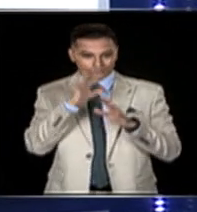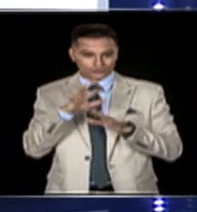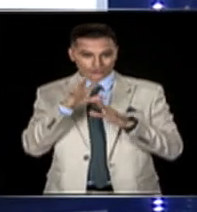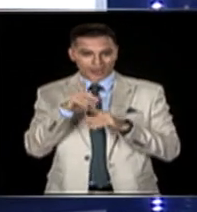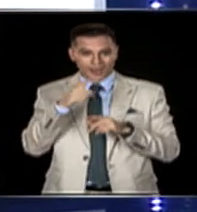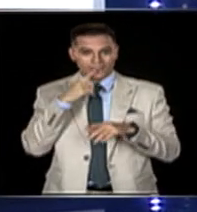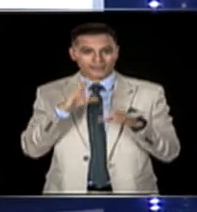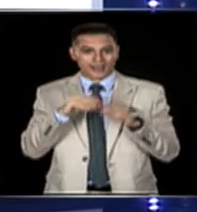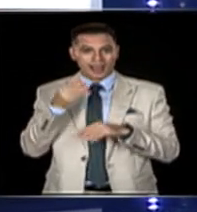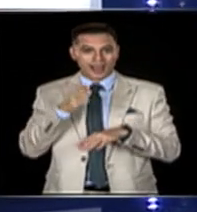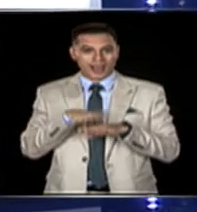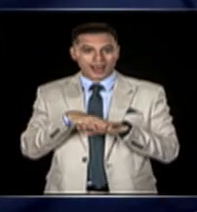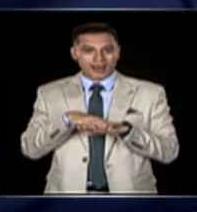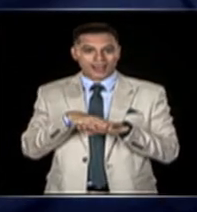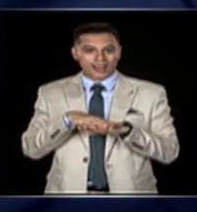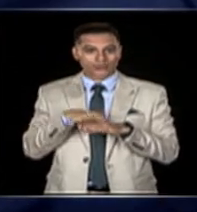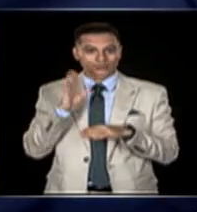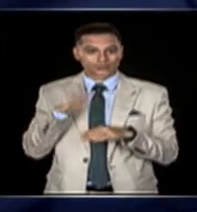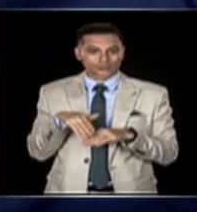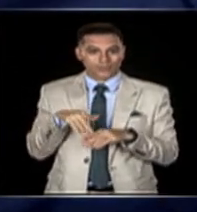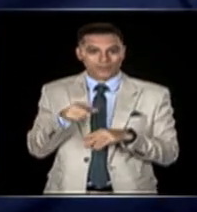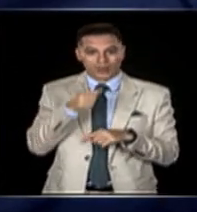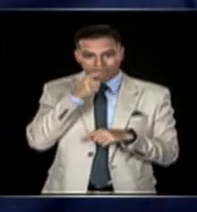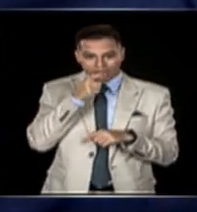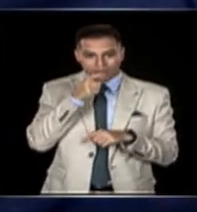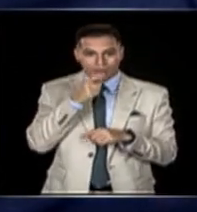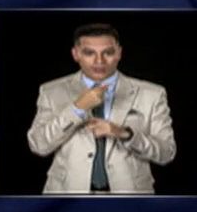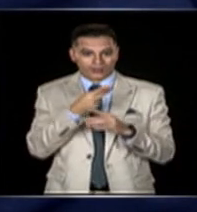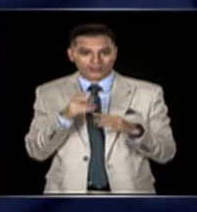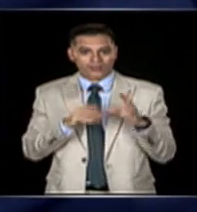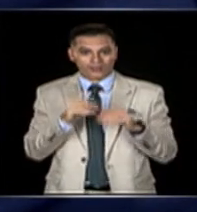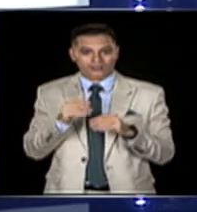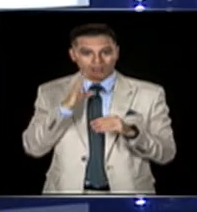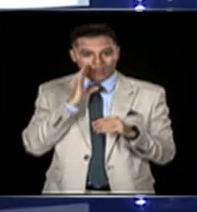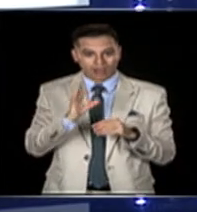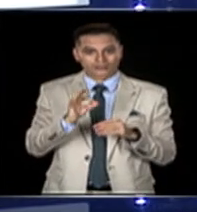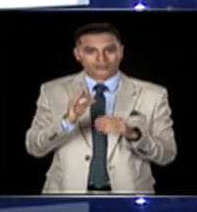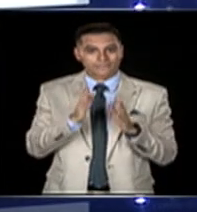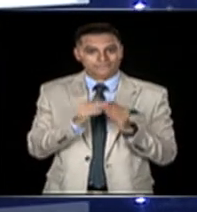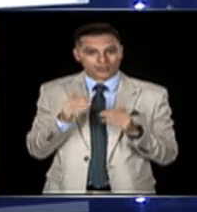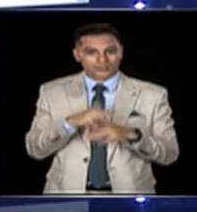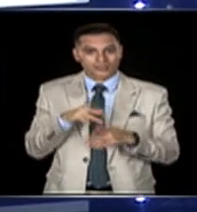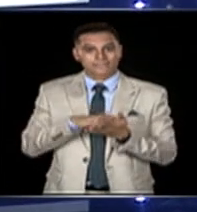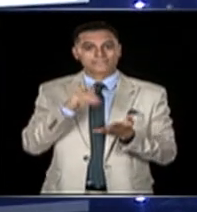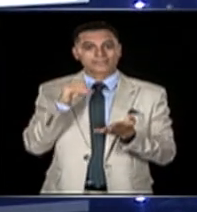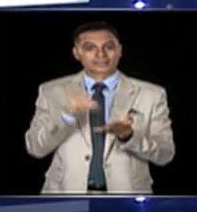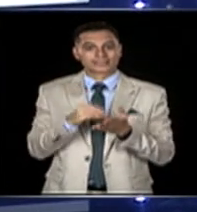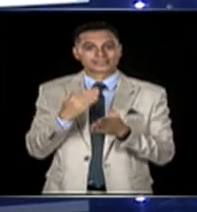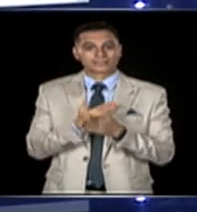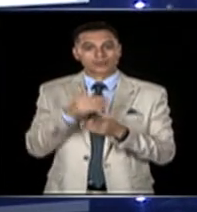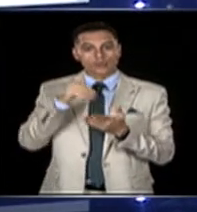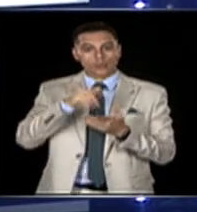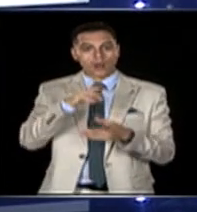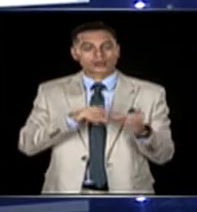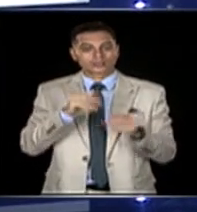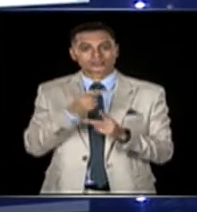اون ترو ستوري، طبعا روايات وقصص واقعيه صح؟ وباللهجة العامية المصرية. هي كبداية، لأن أنا في أحداث فيها